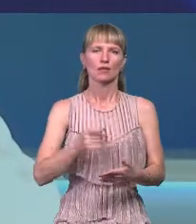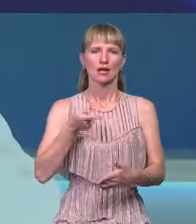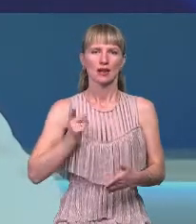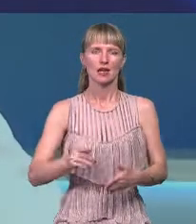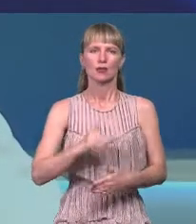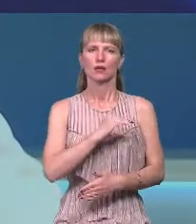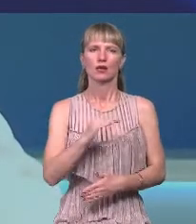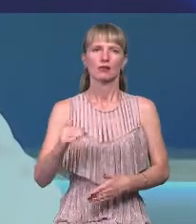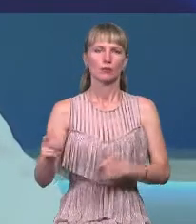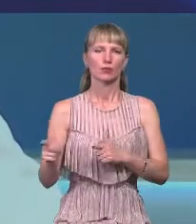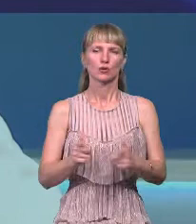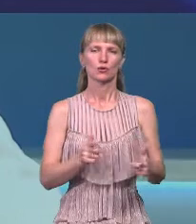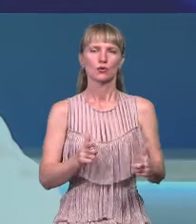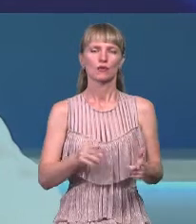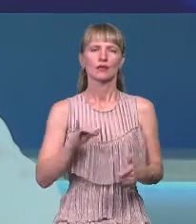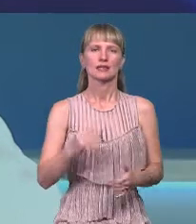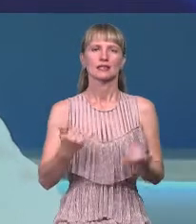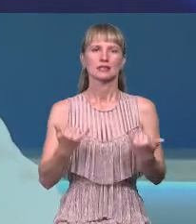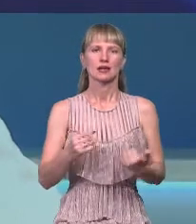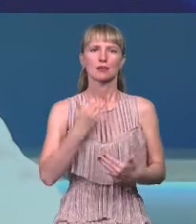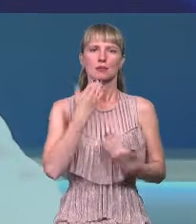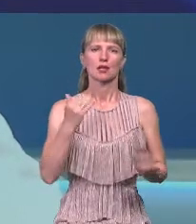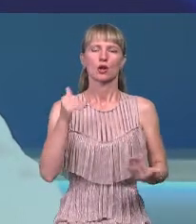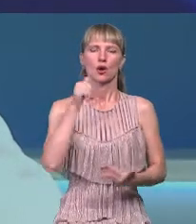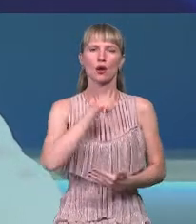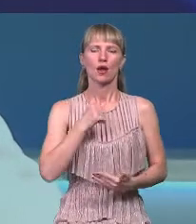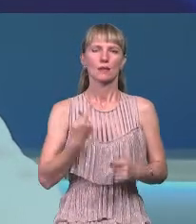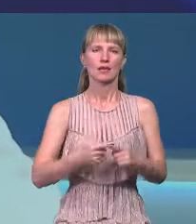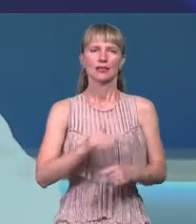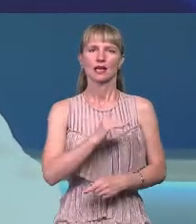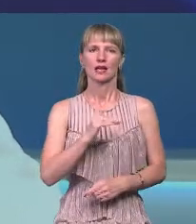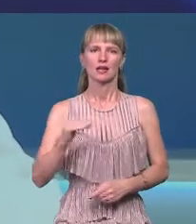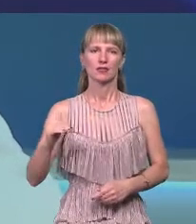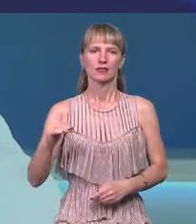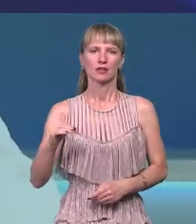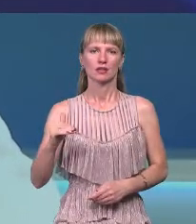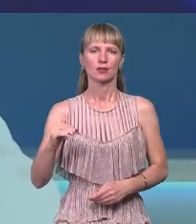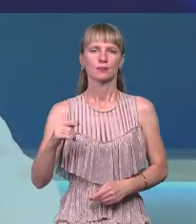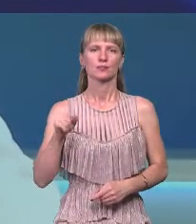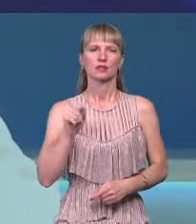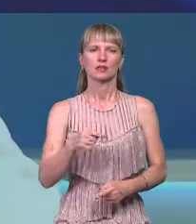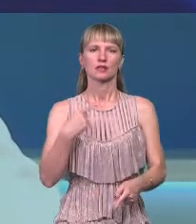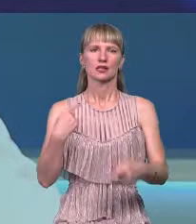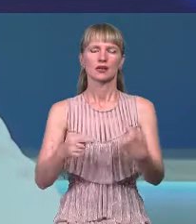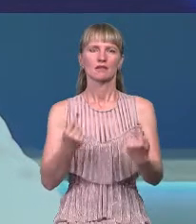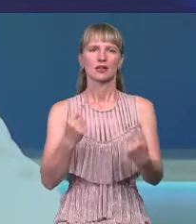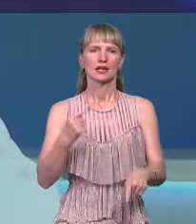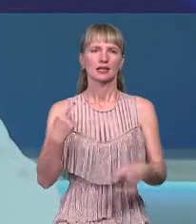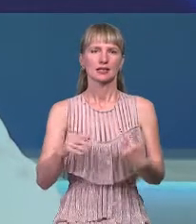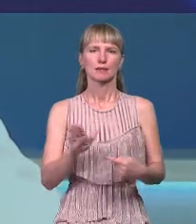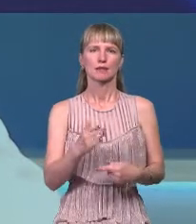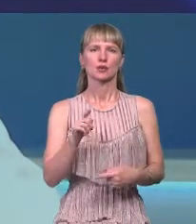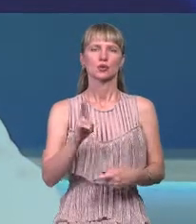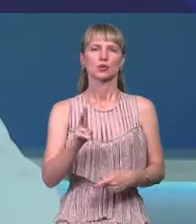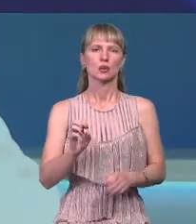підготовки. І зараз, останніми роками, цей рівень, він різний. Дуже велика різниця між тими,